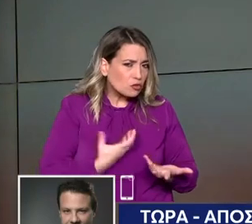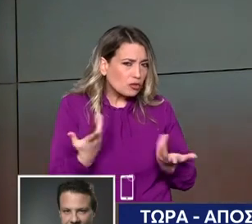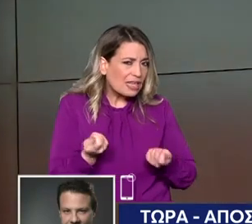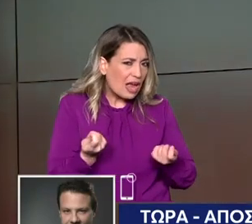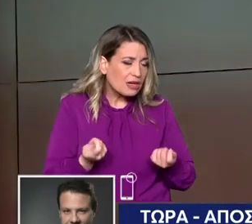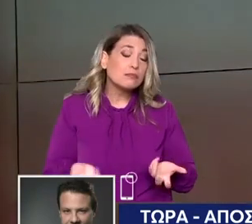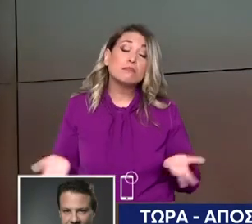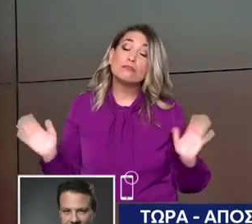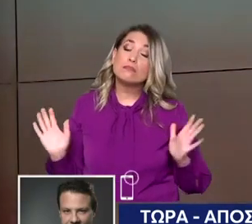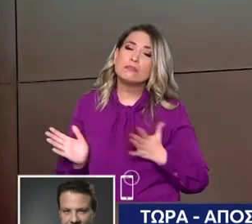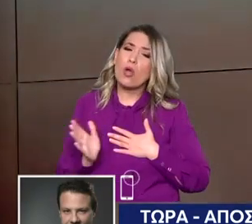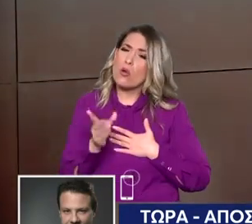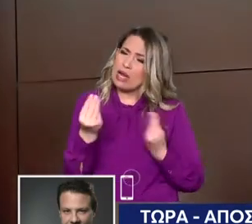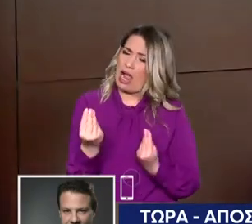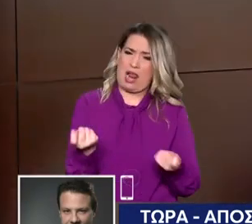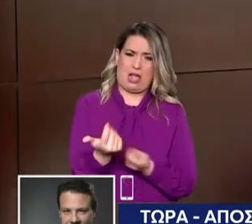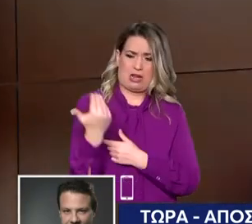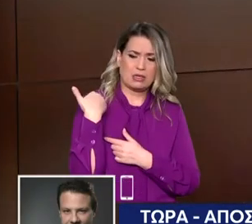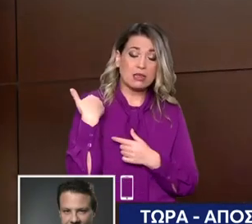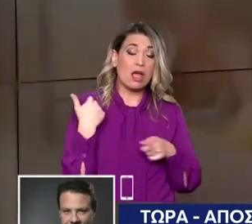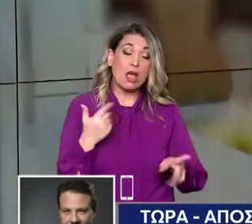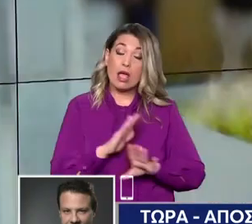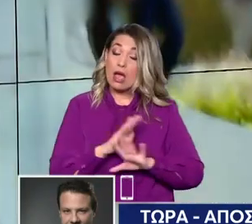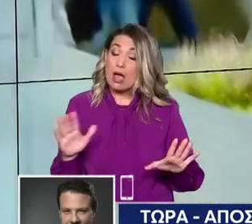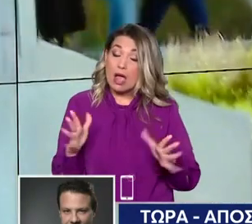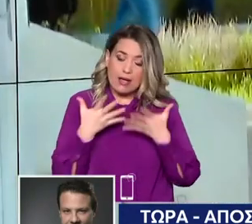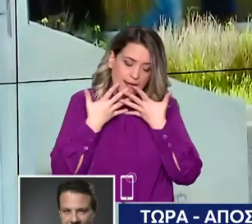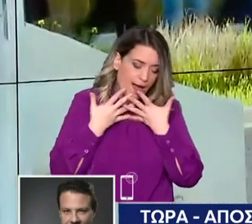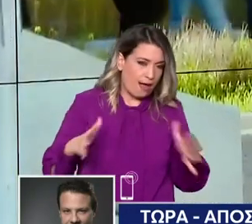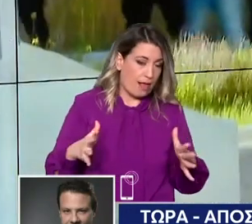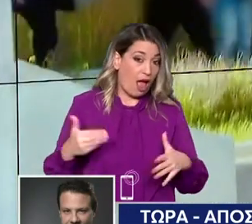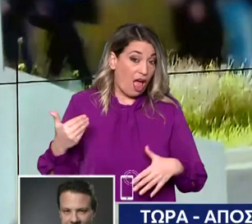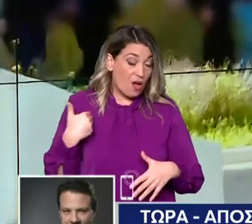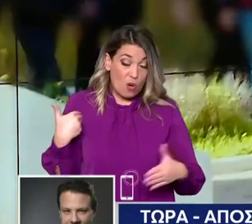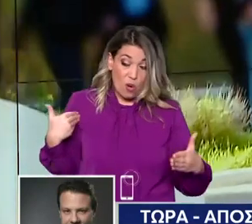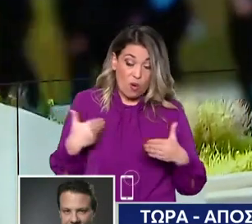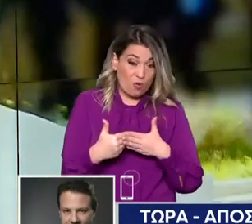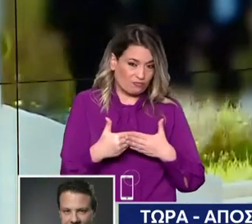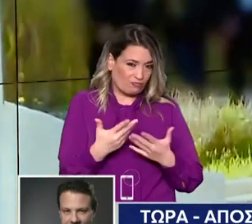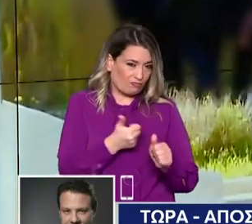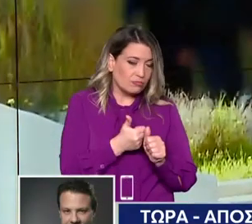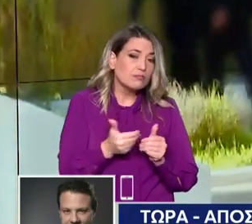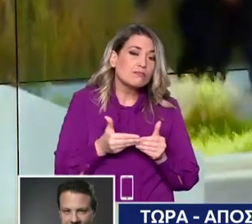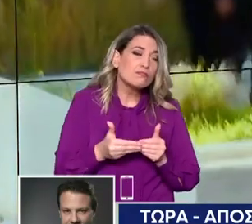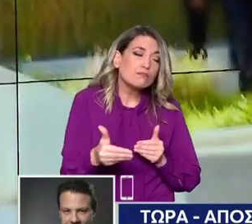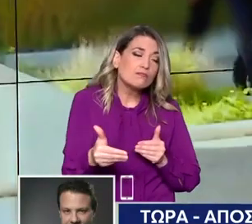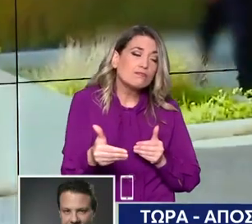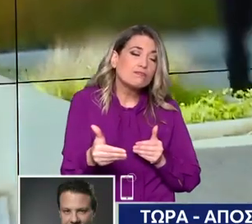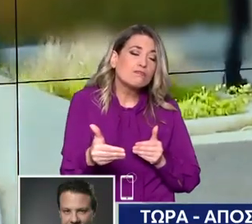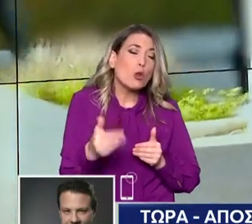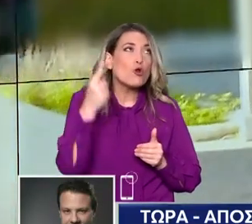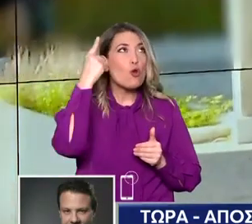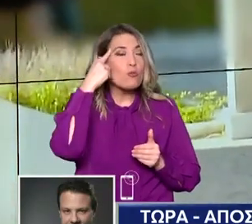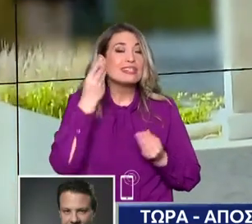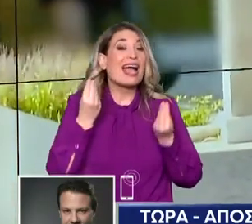ειλικρινά με την εμπειρία τ πάντου που έχω δεν ξέρω νόμιζα ότι μετά από τόσο καιρό τα πράγματα θα πηγαίνουν προς το καλύτερο τα πράγματα πηγαίνουν